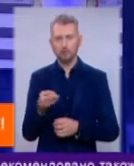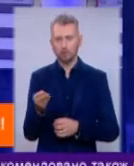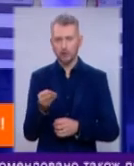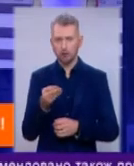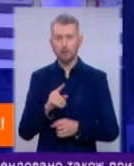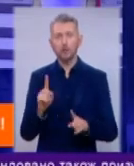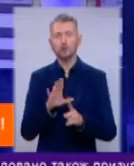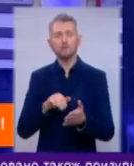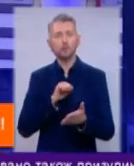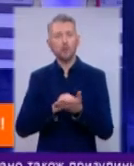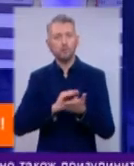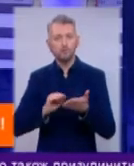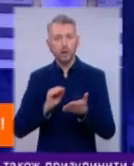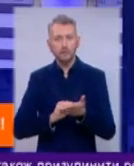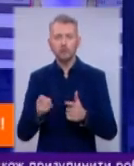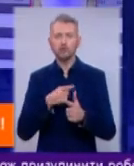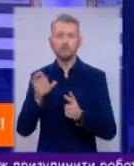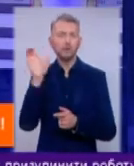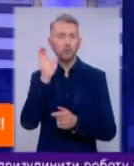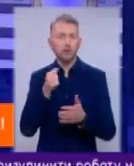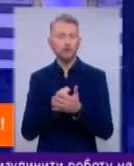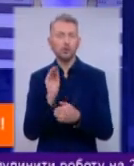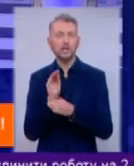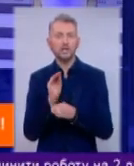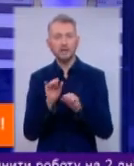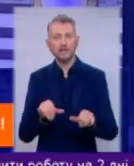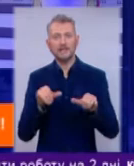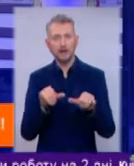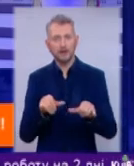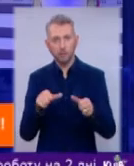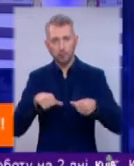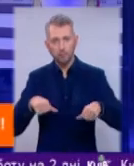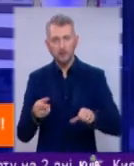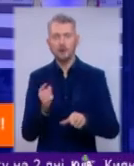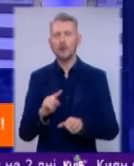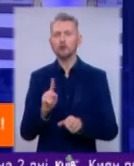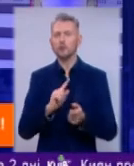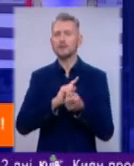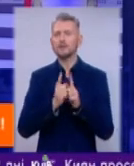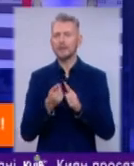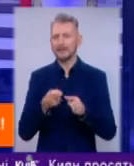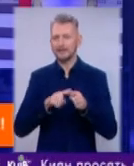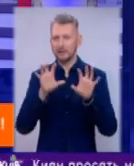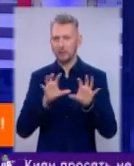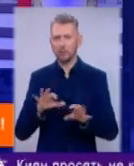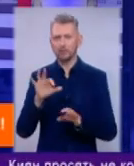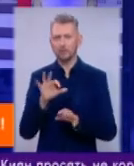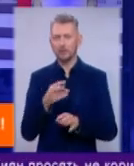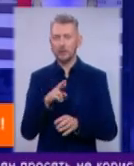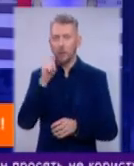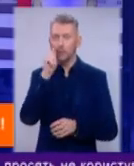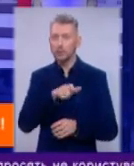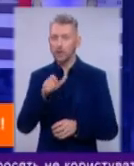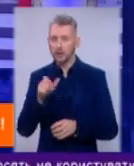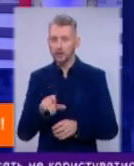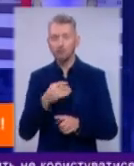Порошенком. Що в документі в цьому? Чи прислухалися до критики Венеціанської комісії? Та що змінить цей закон для